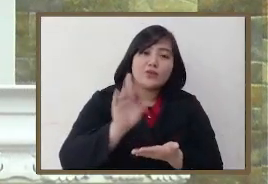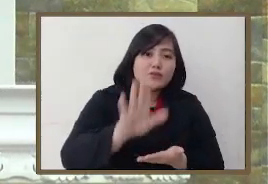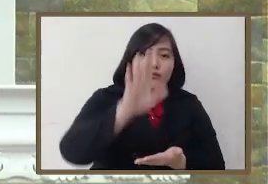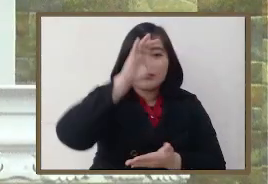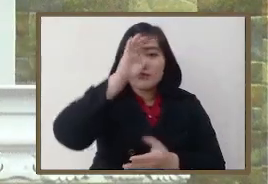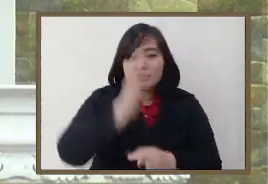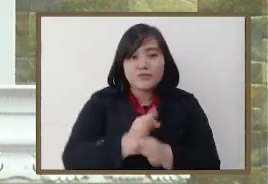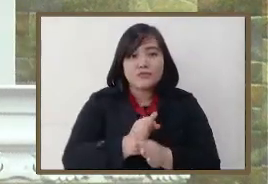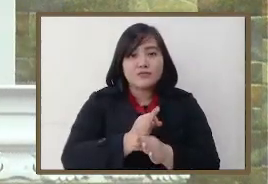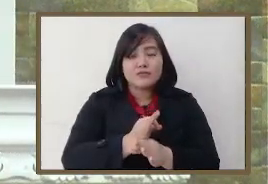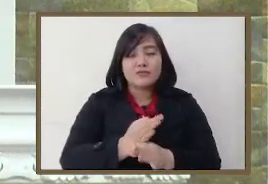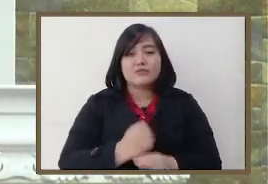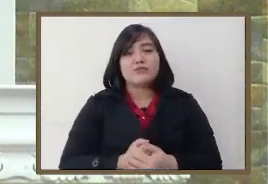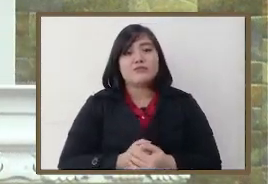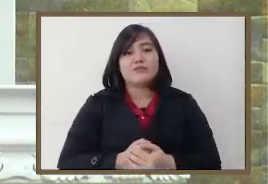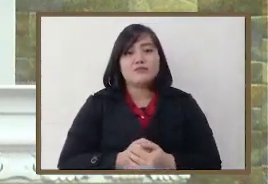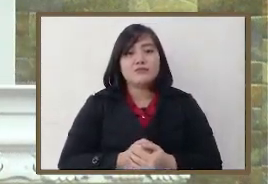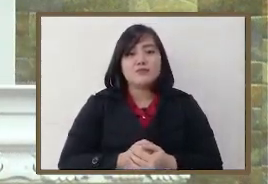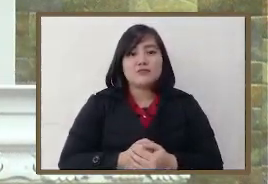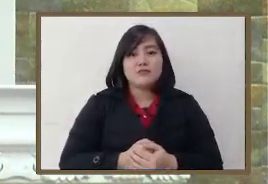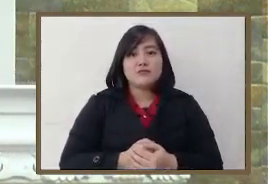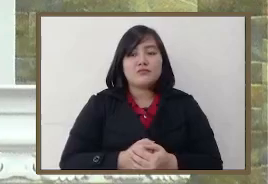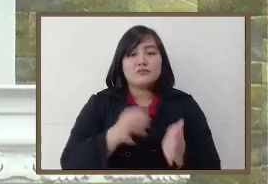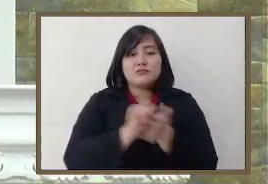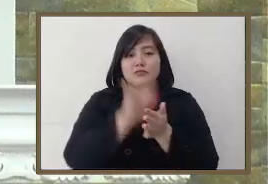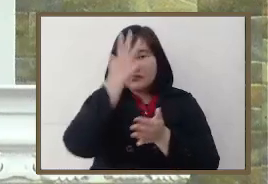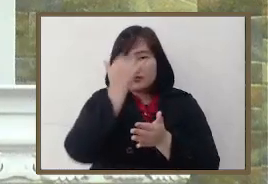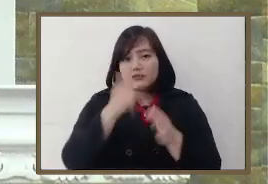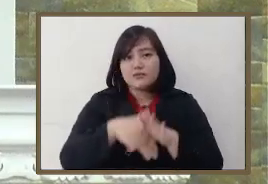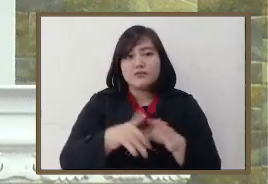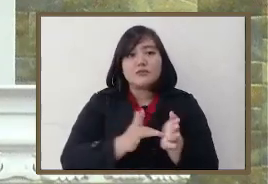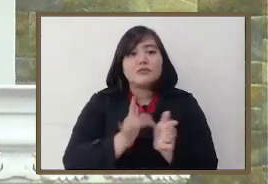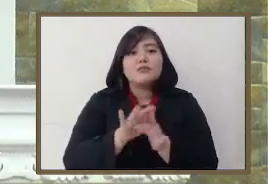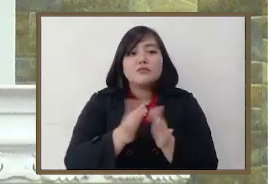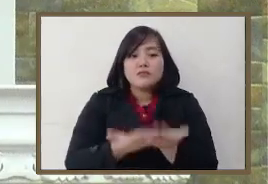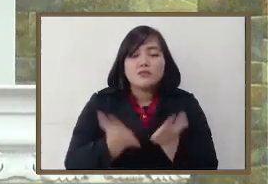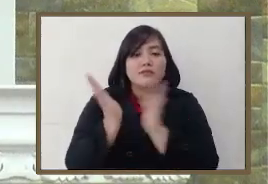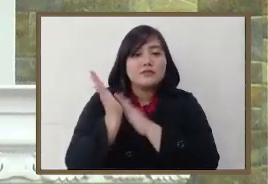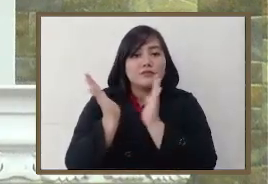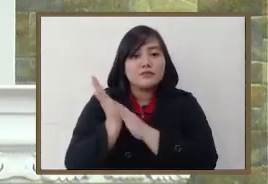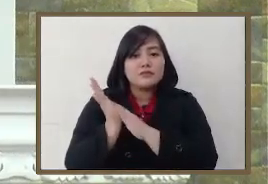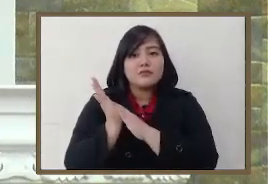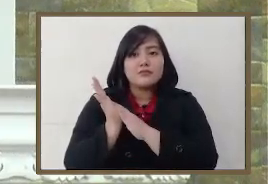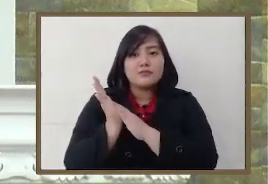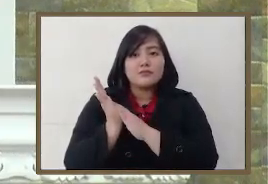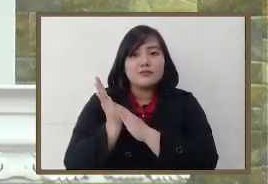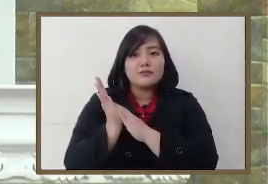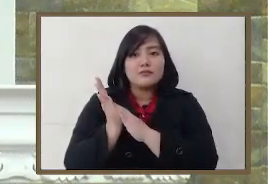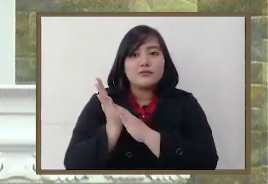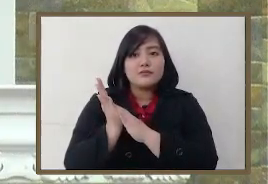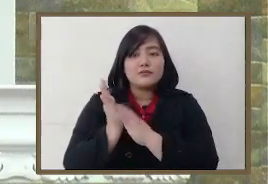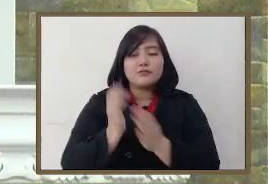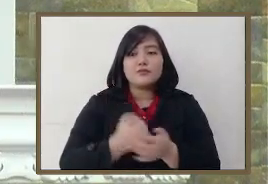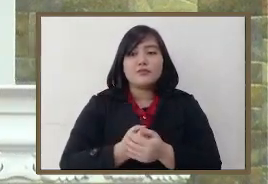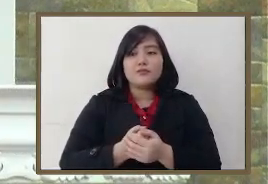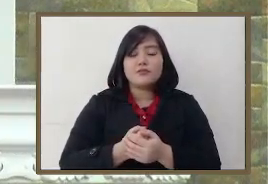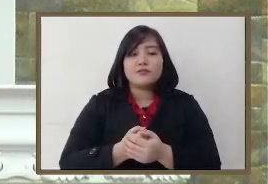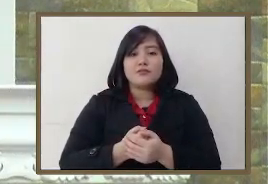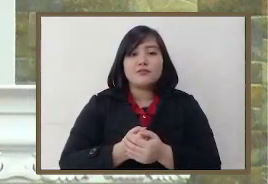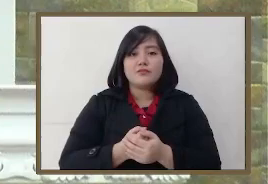ninyo. See, kaya sa Bible school, ang kagandahan sa Bible school, hindi kayo iniiwanan na